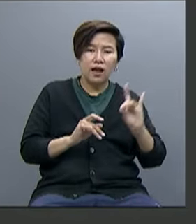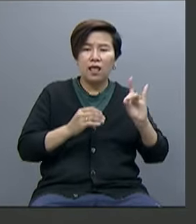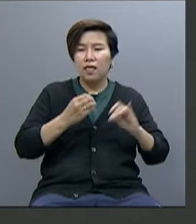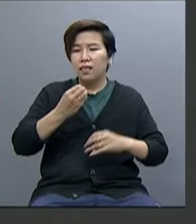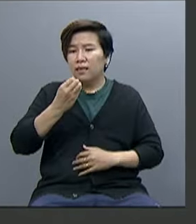ค่ะ